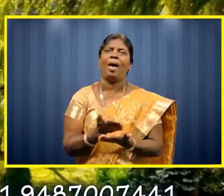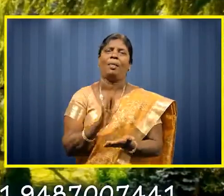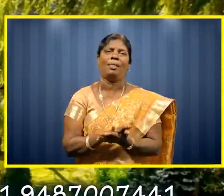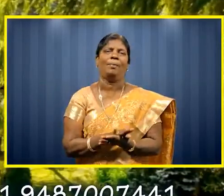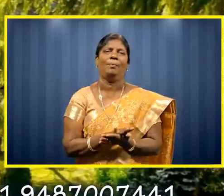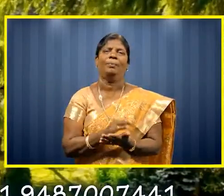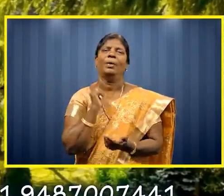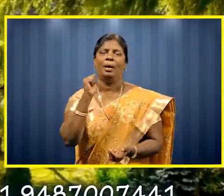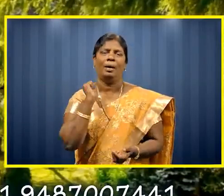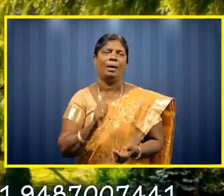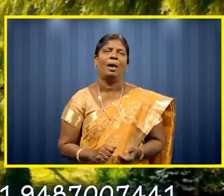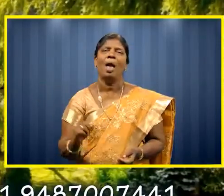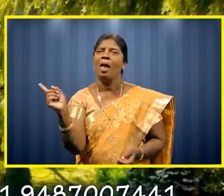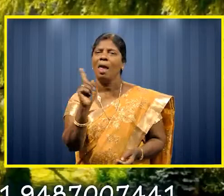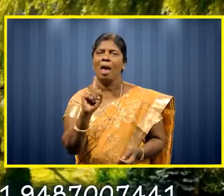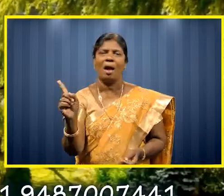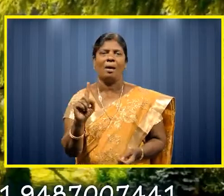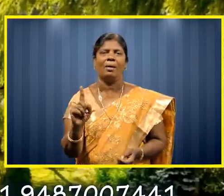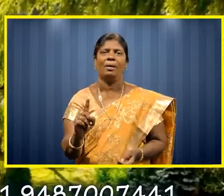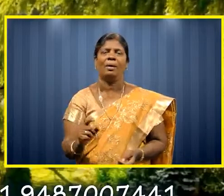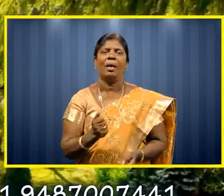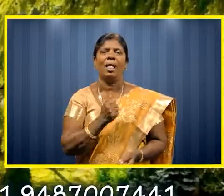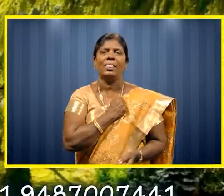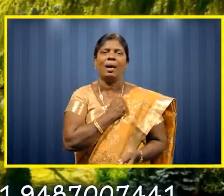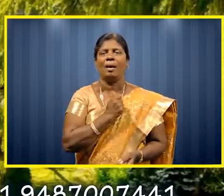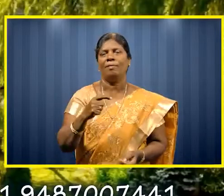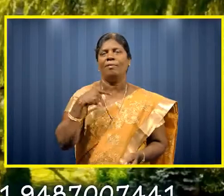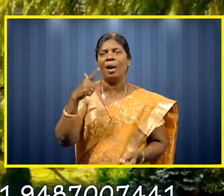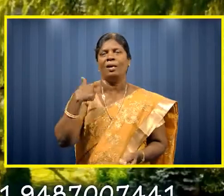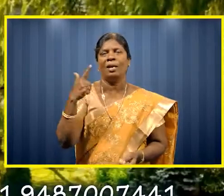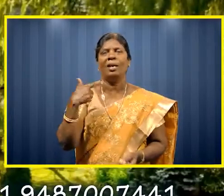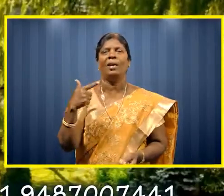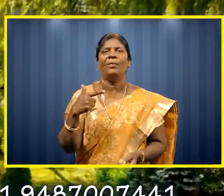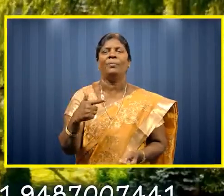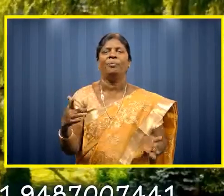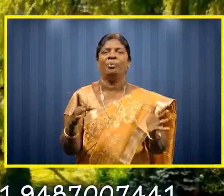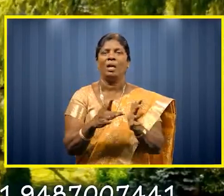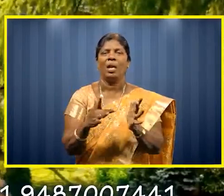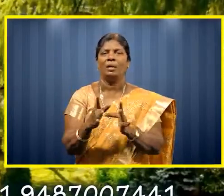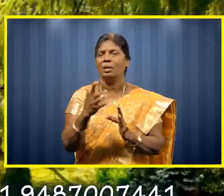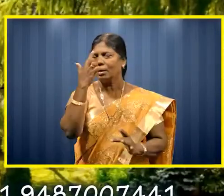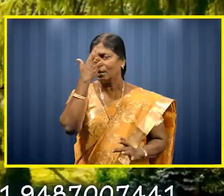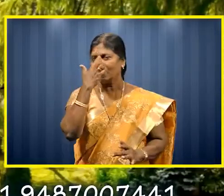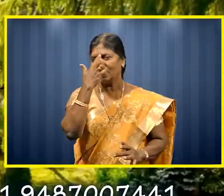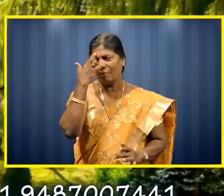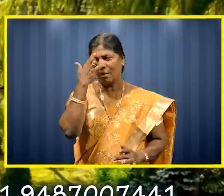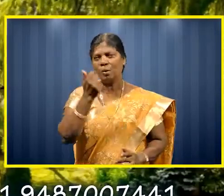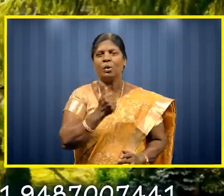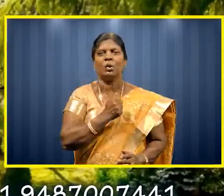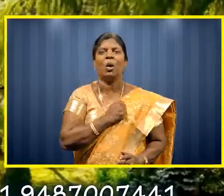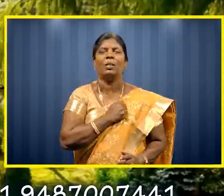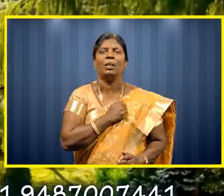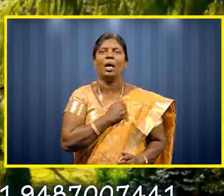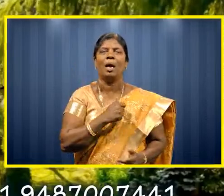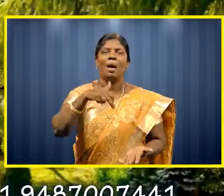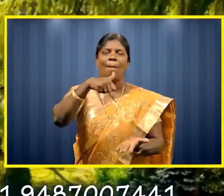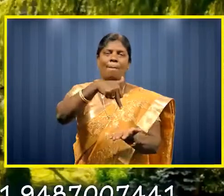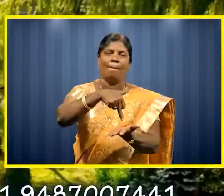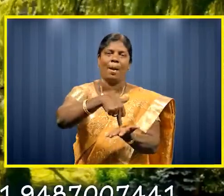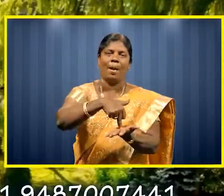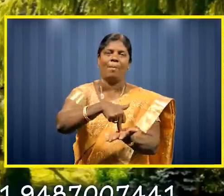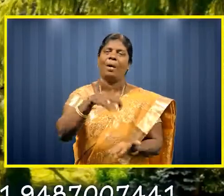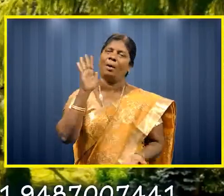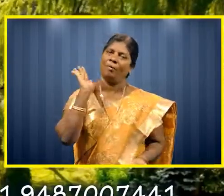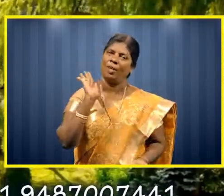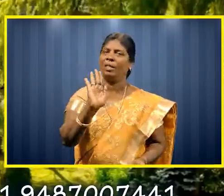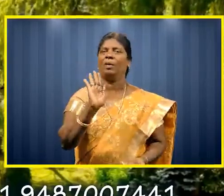அர்த்தம் என்னவென்றால், யார் தங்கள் வாழ்க்கையிலே இயேசு கிறிஸ்துவை தங்கள் வாழ்க்கையின்